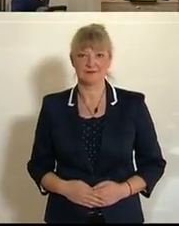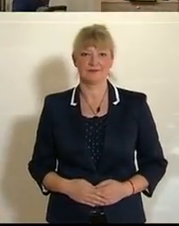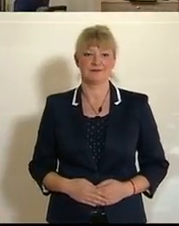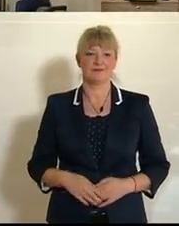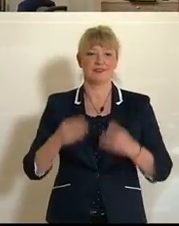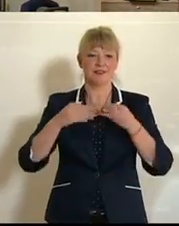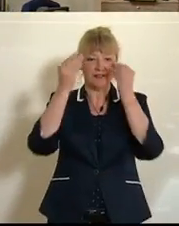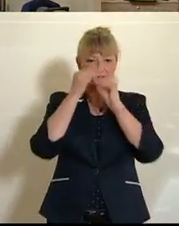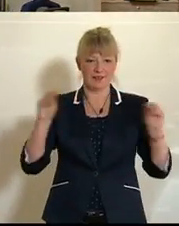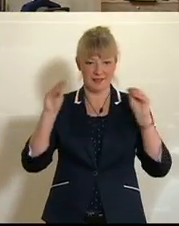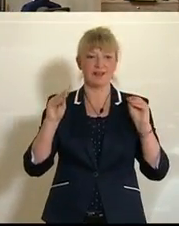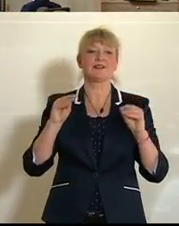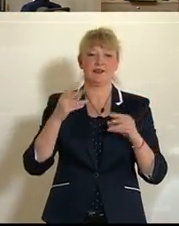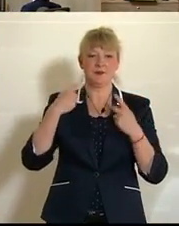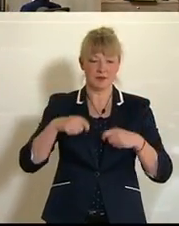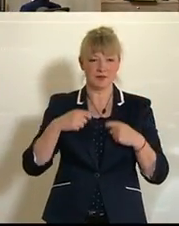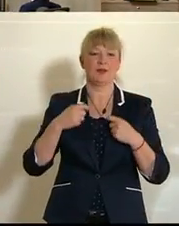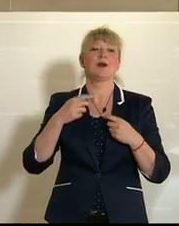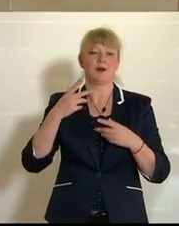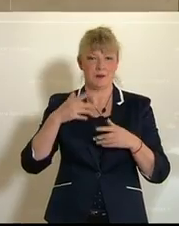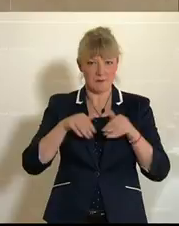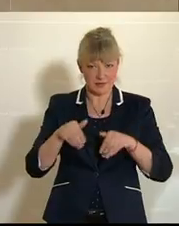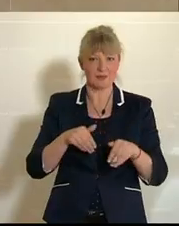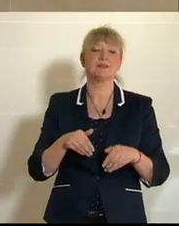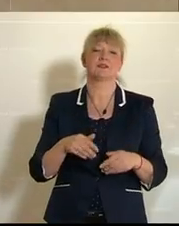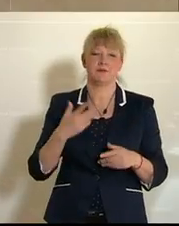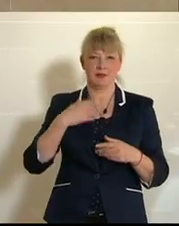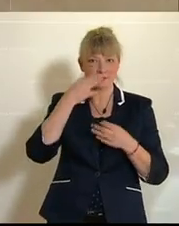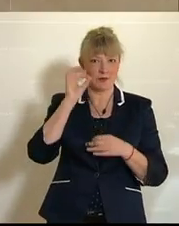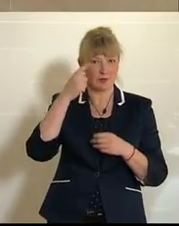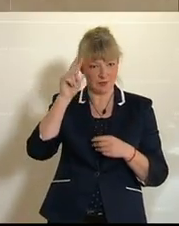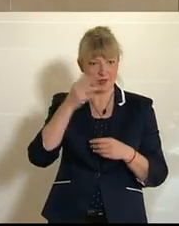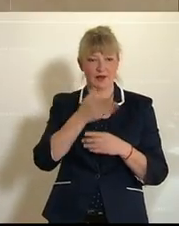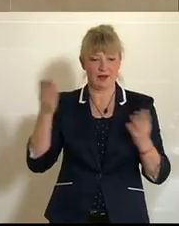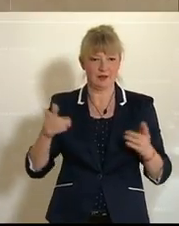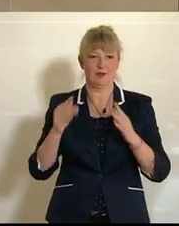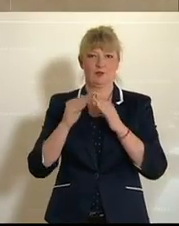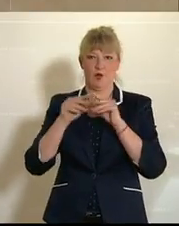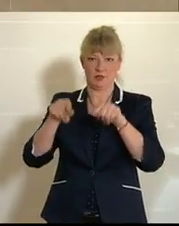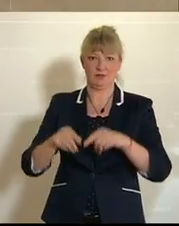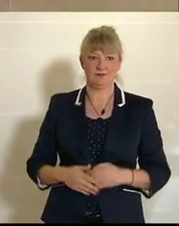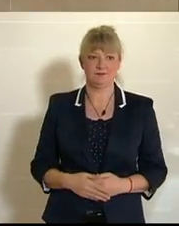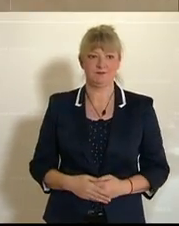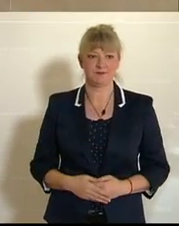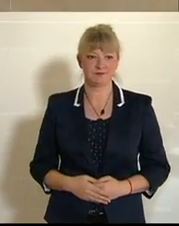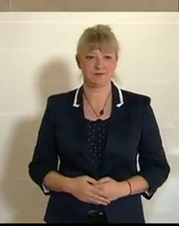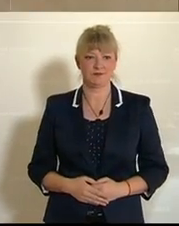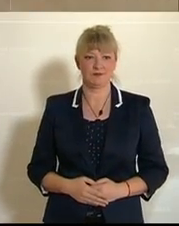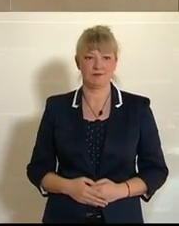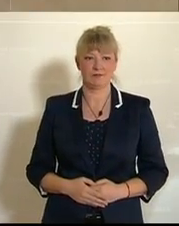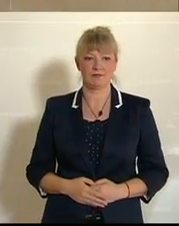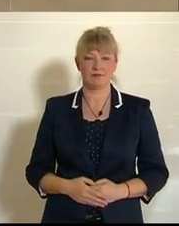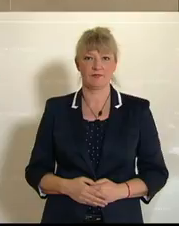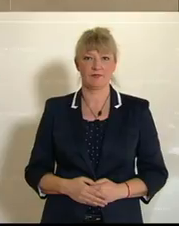Sehr geehrter Herr Präsident, sehr geschätzter Herr Minister, liebe Damen und Herren hier im Saal und zu Hause. Frauen haben auch